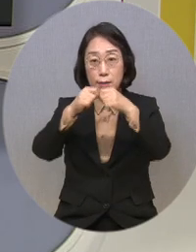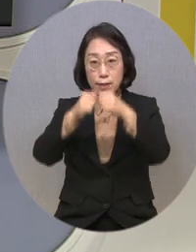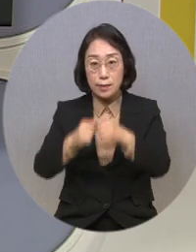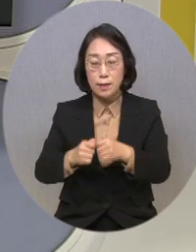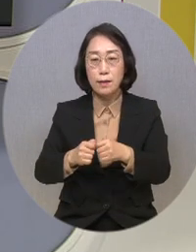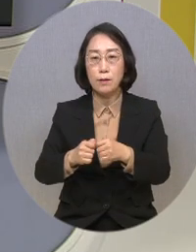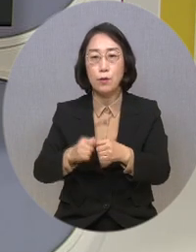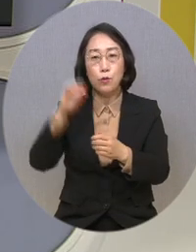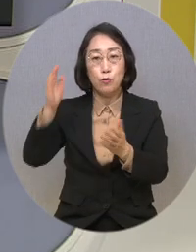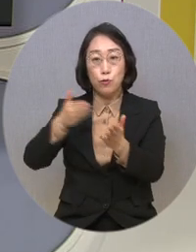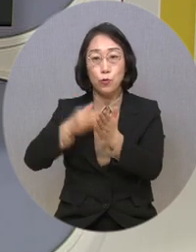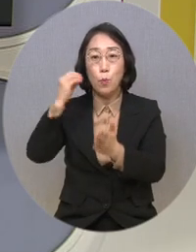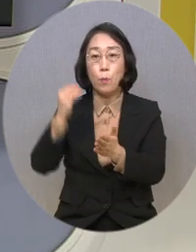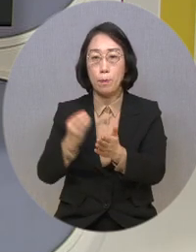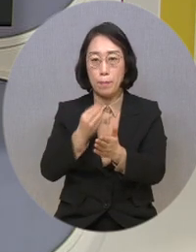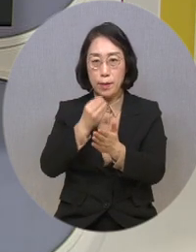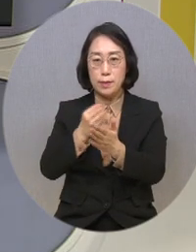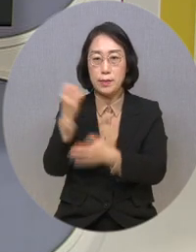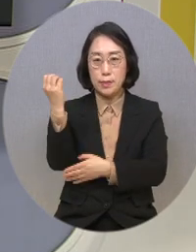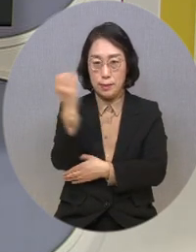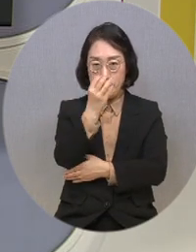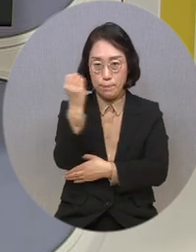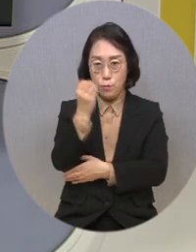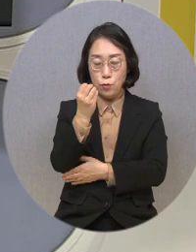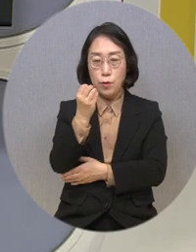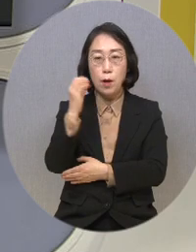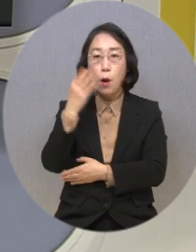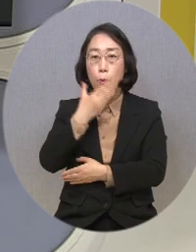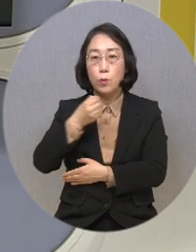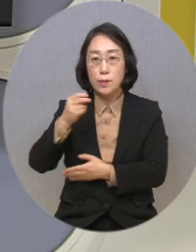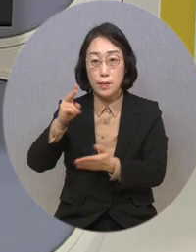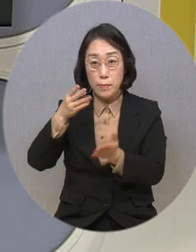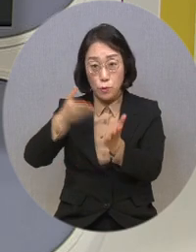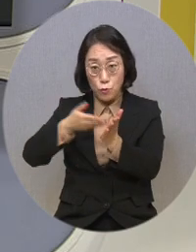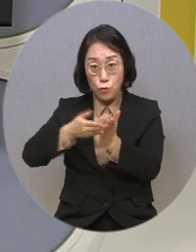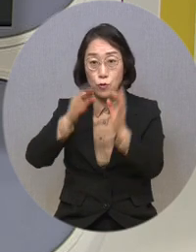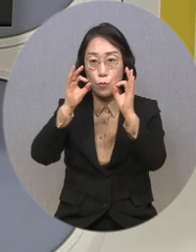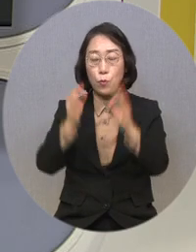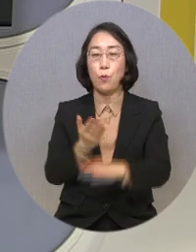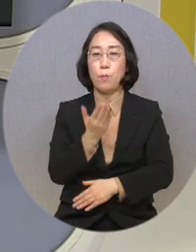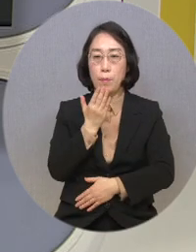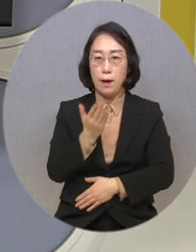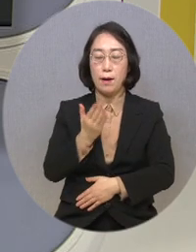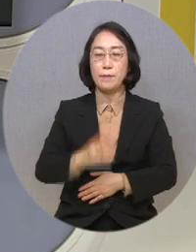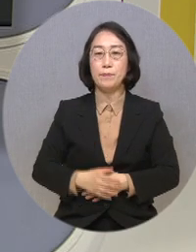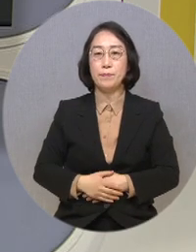사항은 웰페어뉴스 홈페이지와 장애인신문, 복지TV 뉴스를 통해 확인할 수 있습니다.